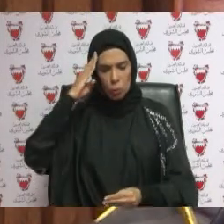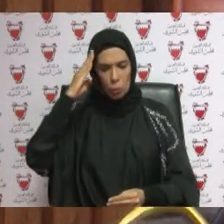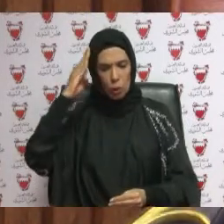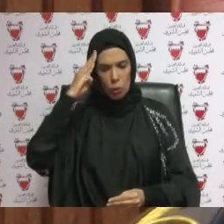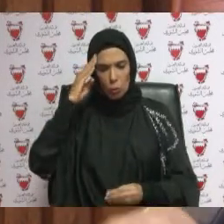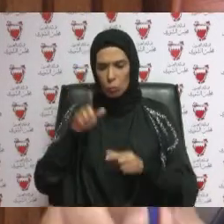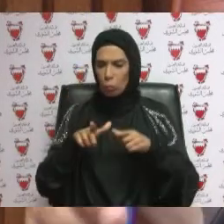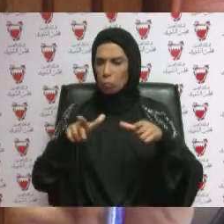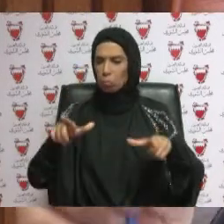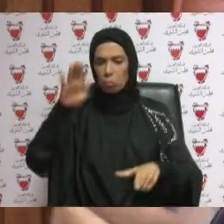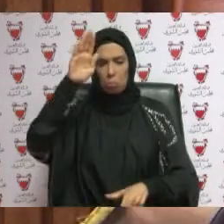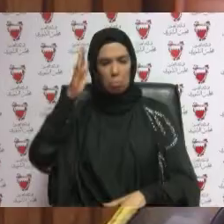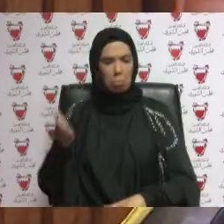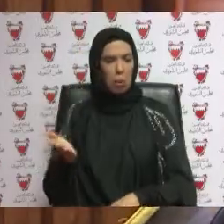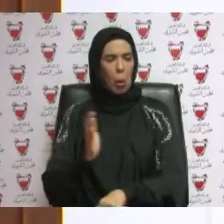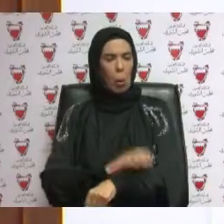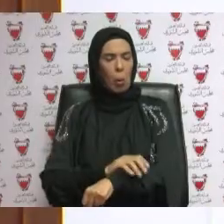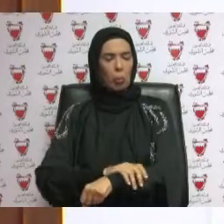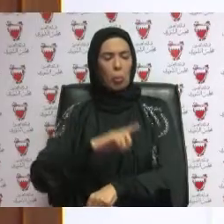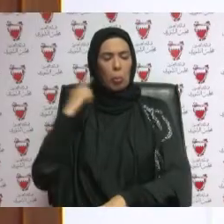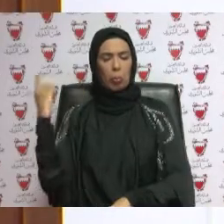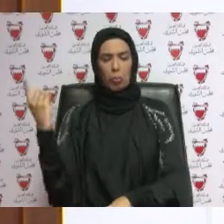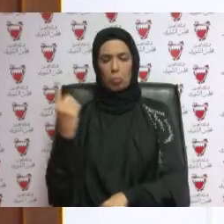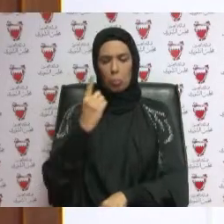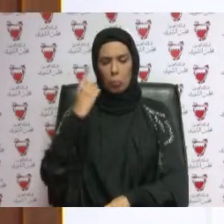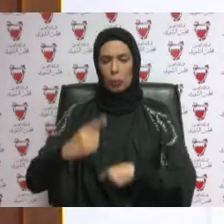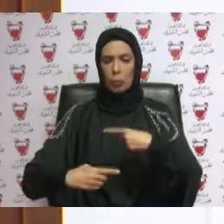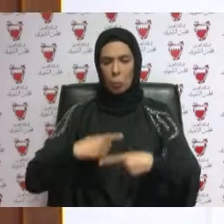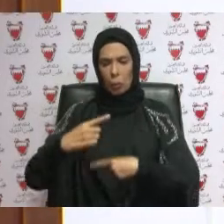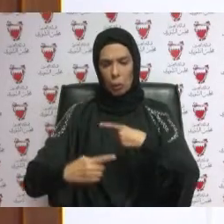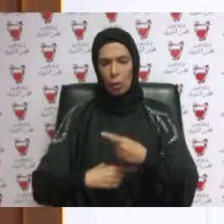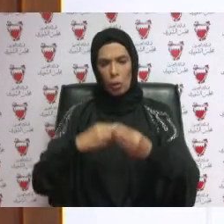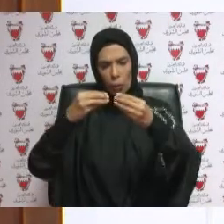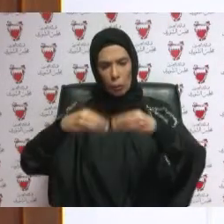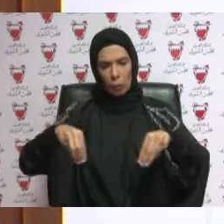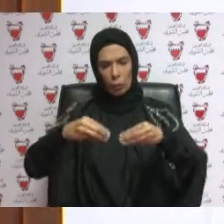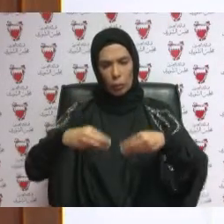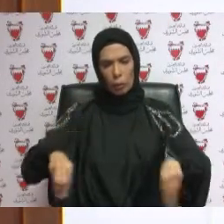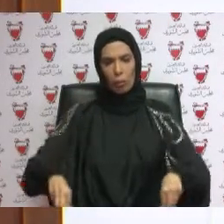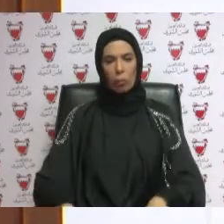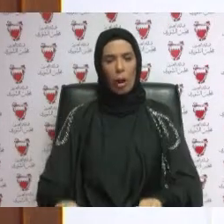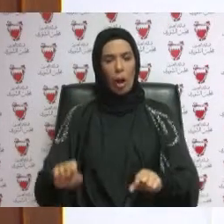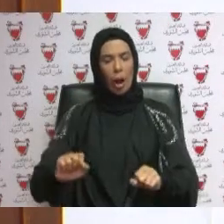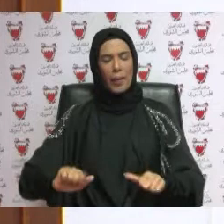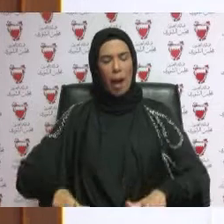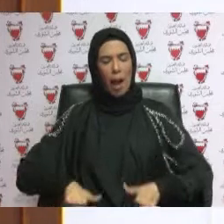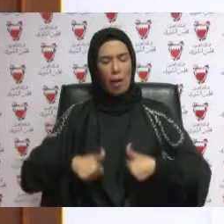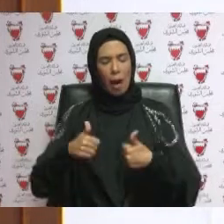السامي بالجهود العالمية المتواصلة في إيجاد الحلول لارتقاء بجودة حياة